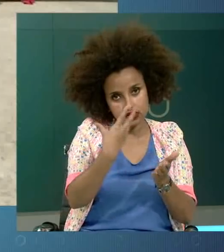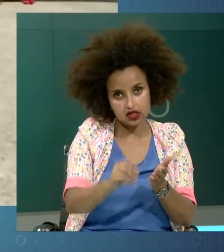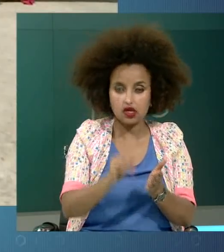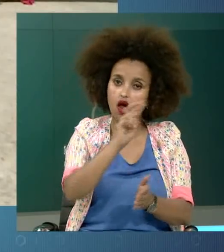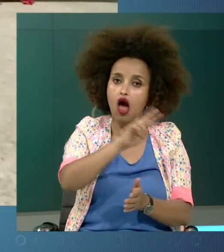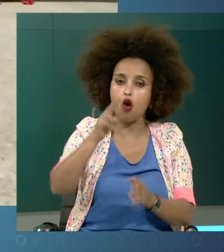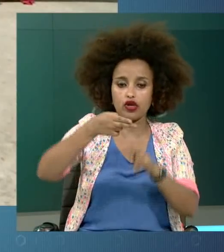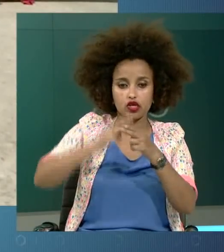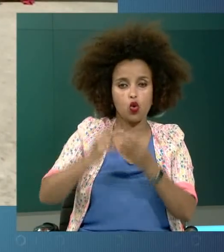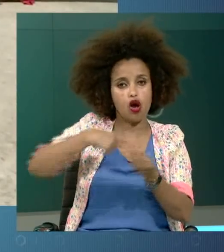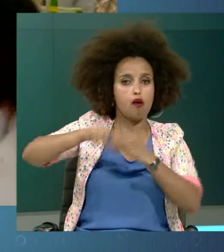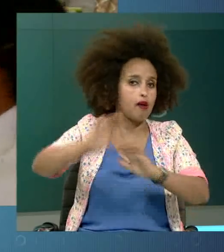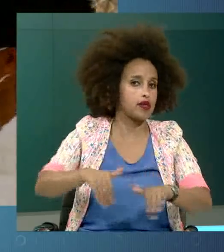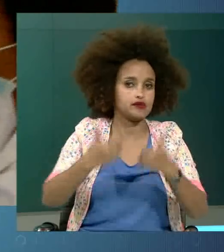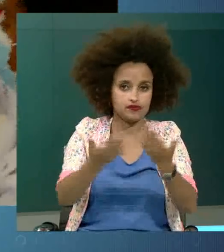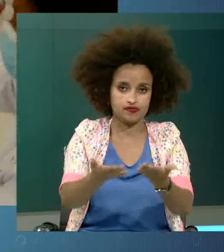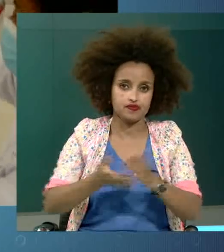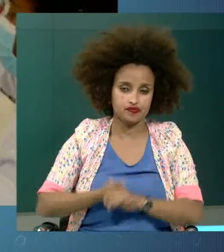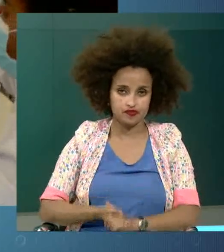ነው